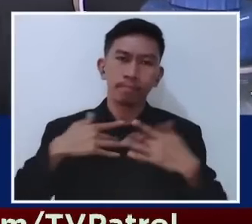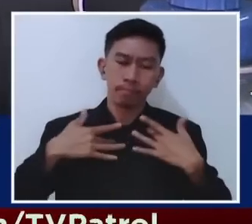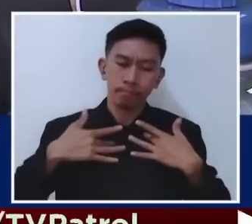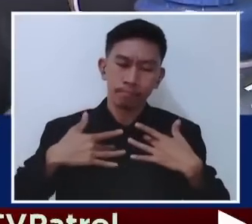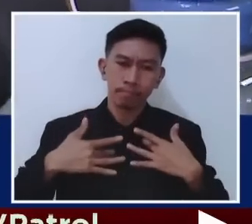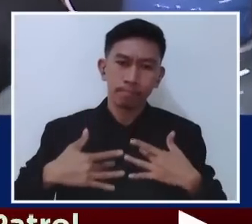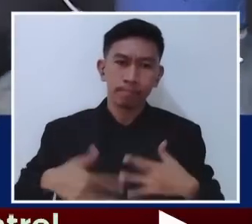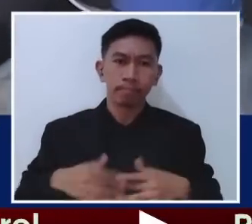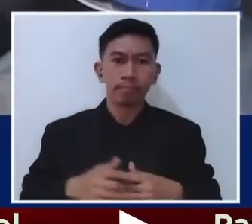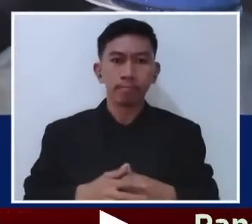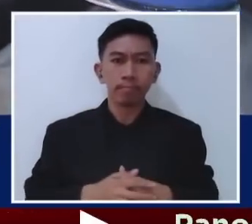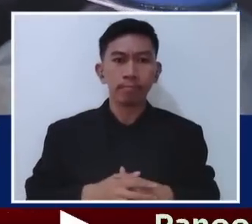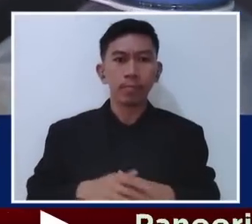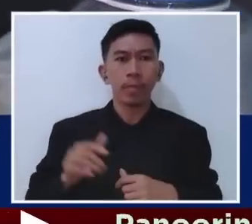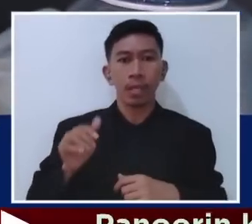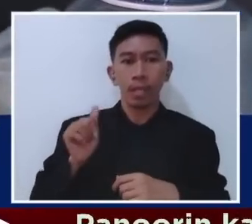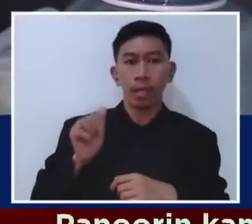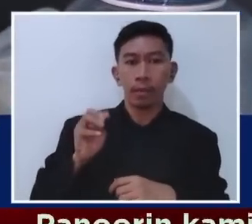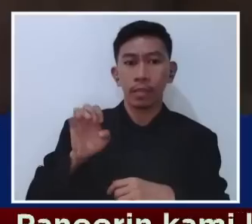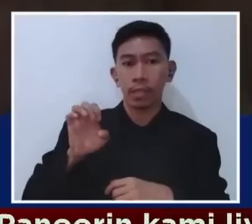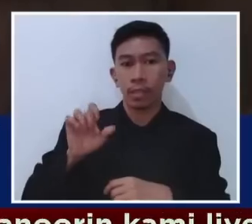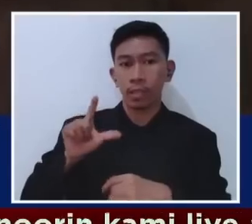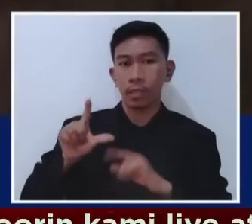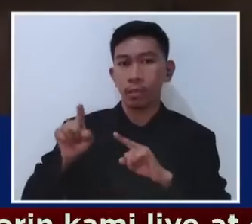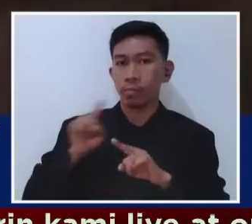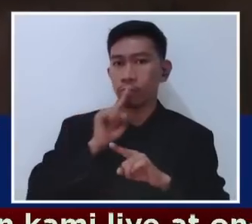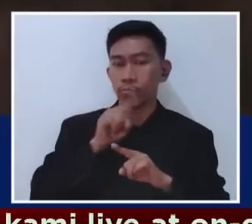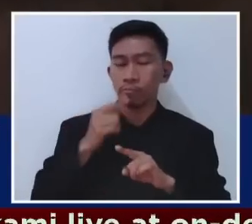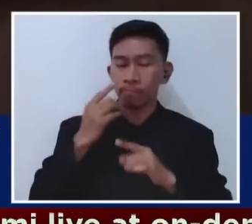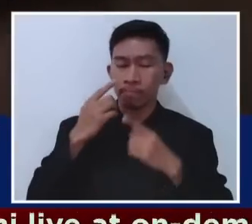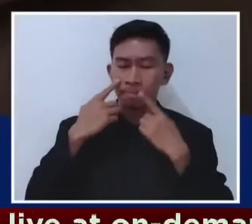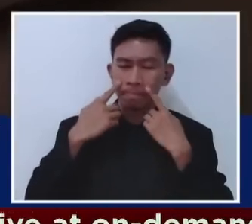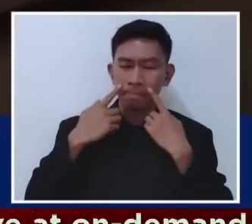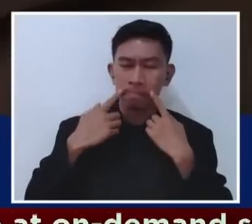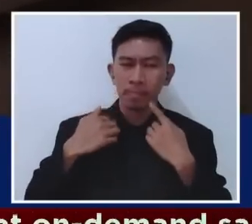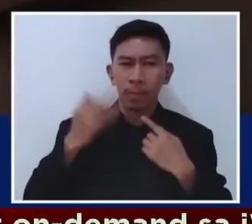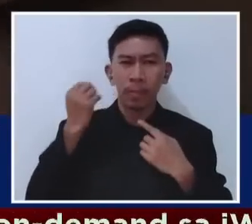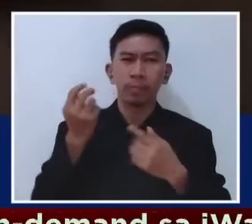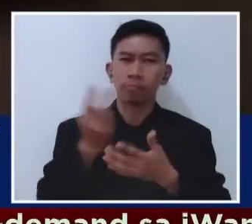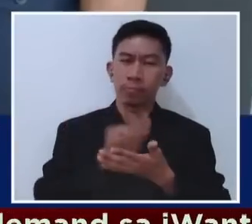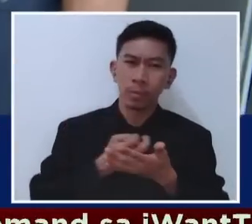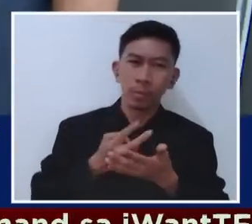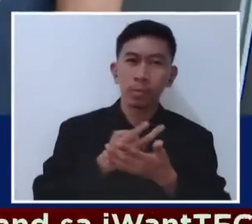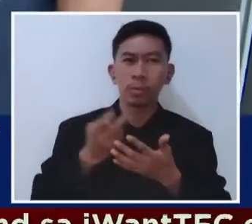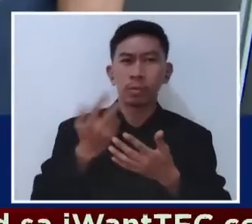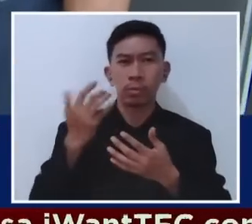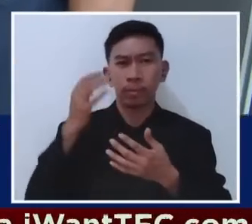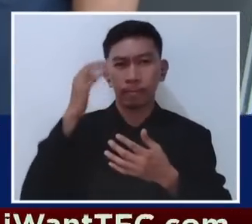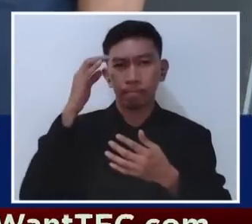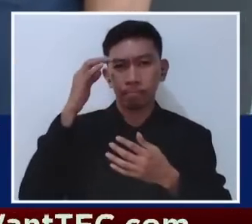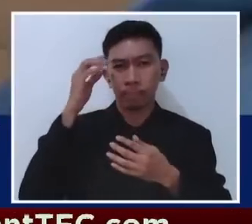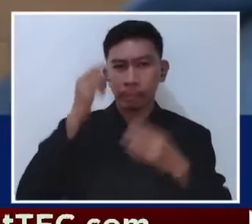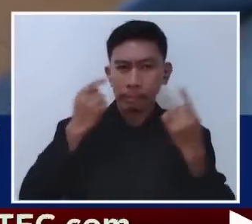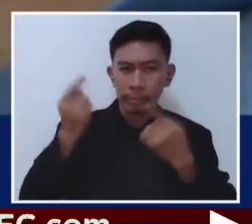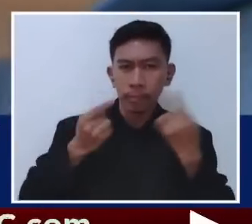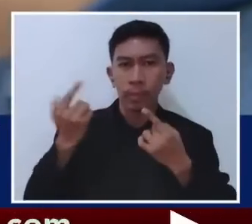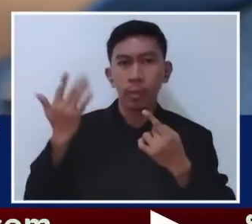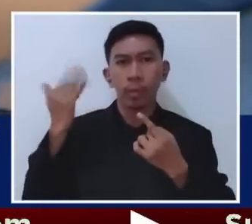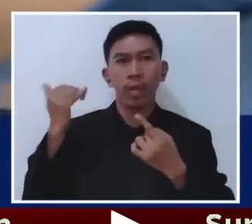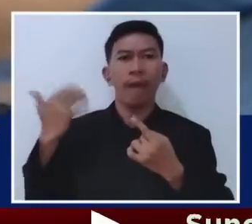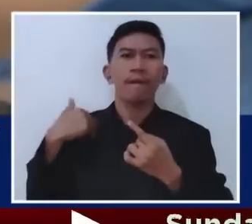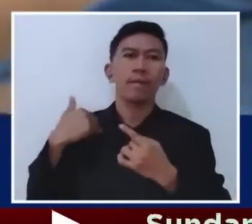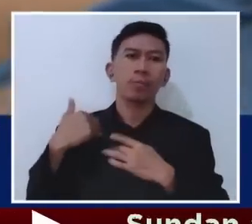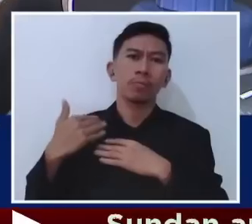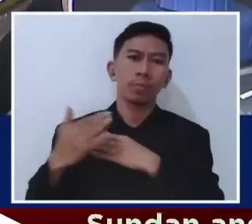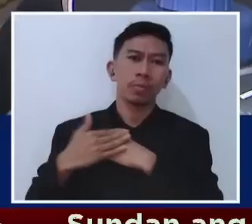ilang araw nang balisa at hindi makatulog dahil sa mga pananakot niyang natatanggap mula sa inutangang online